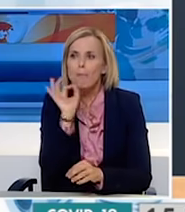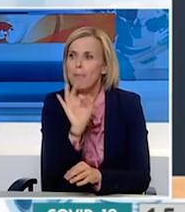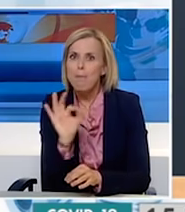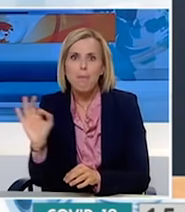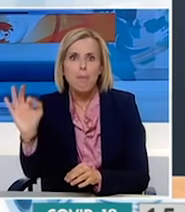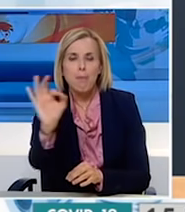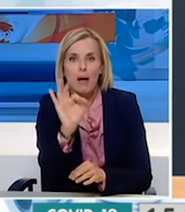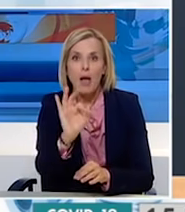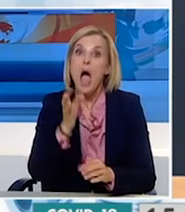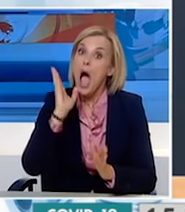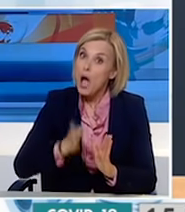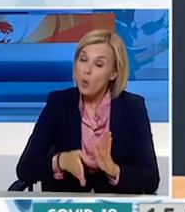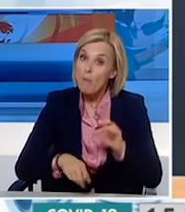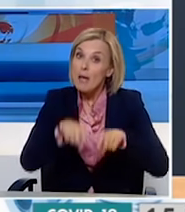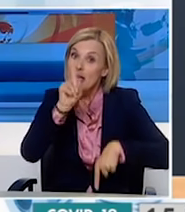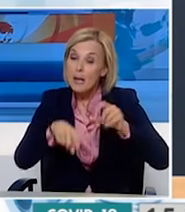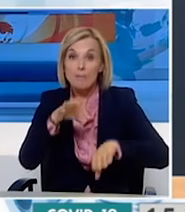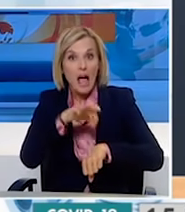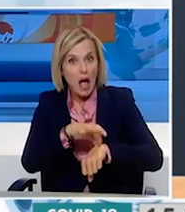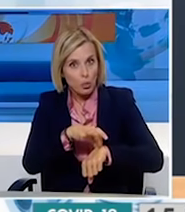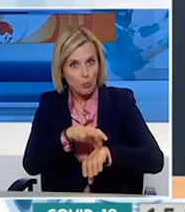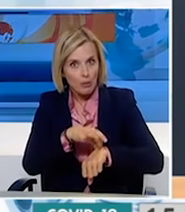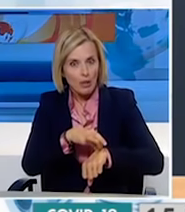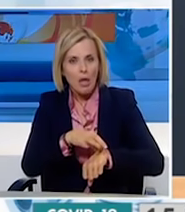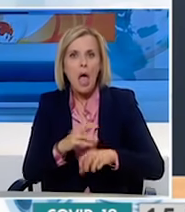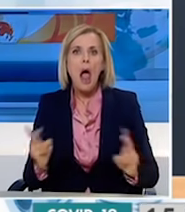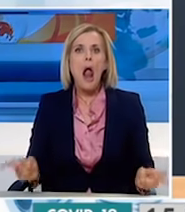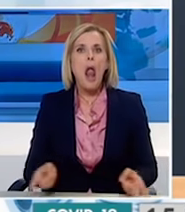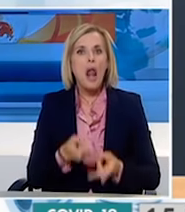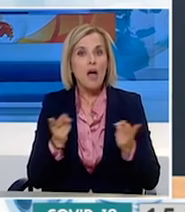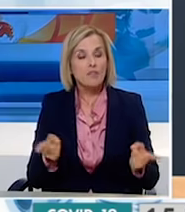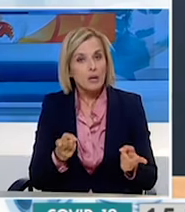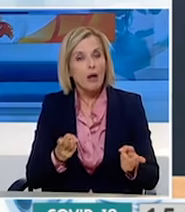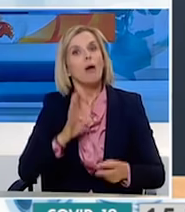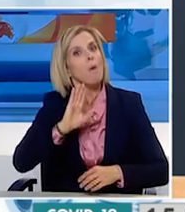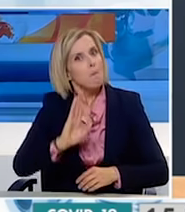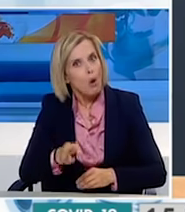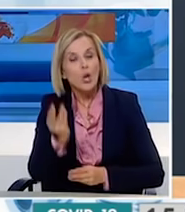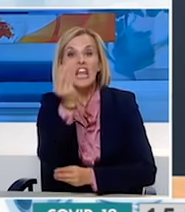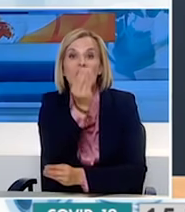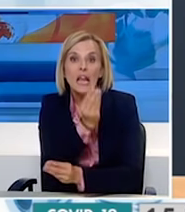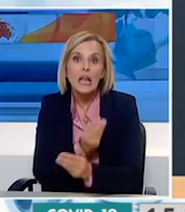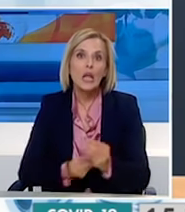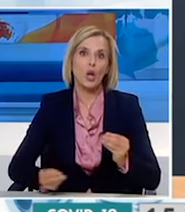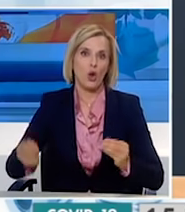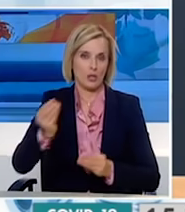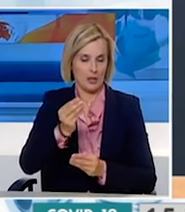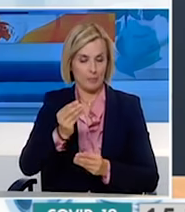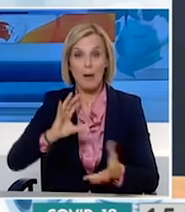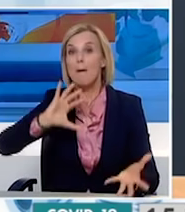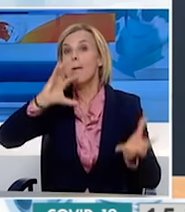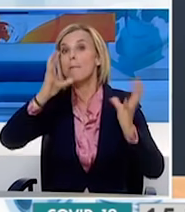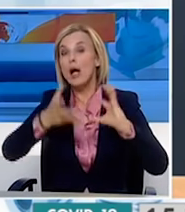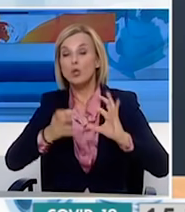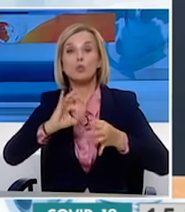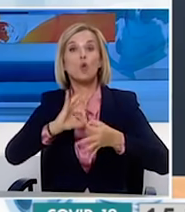που νοσούν λιγότερο σοβαρά, αυτοί δεν θα νοσούσαν τόσο σοβαρά. Αυτή η μελέτη αξιολογήθηκε ως πολύ σημαντική από τον Παγκόσμιο Οργανισμό Υγείας,